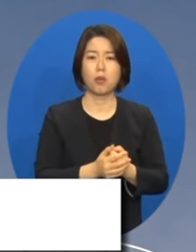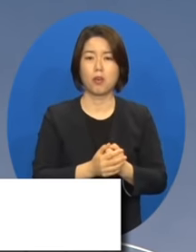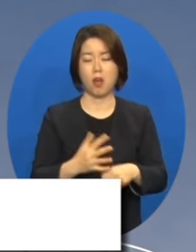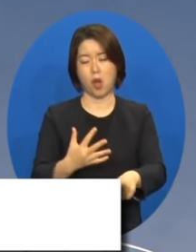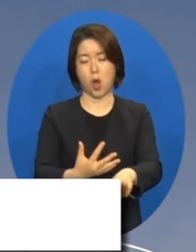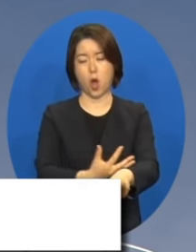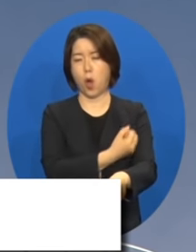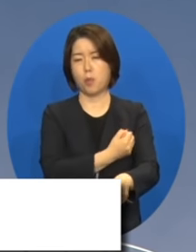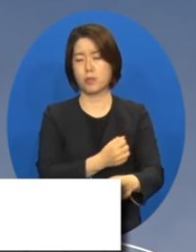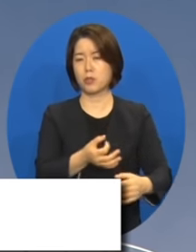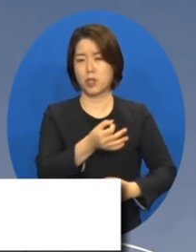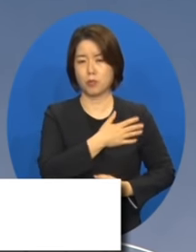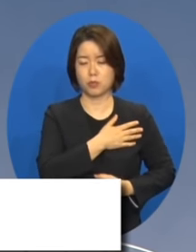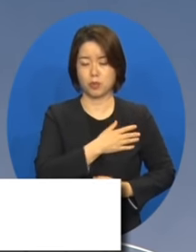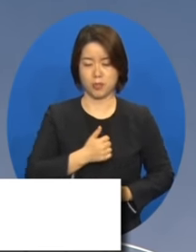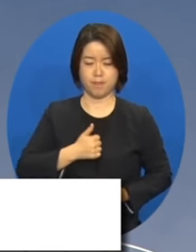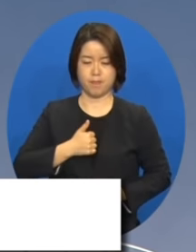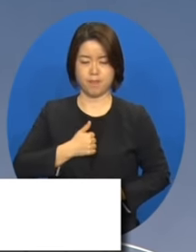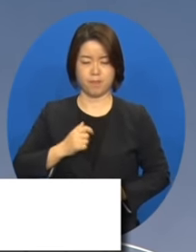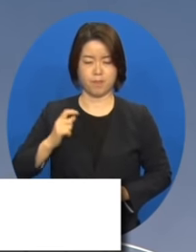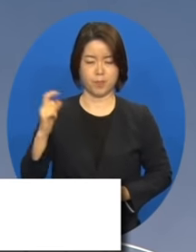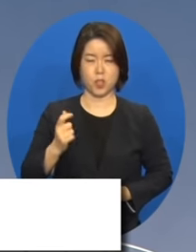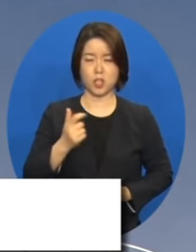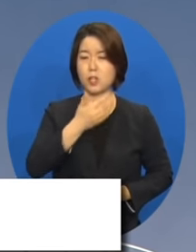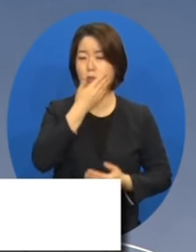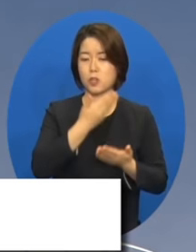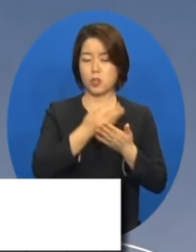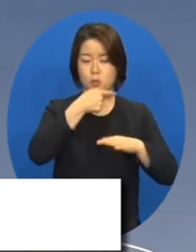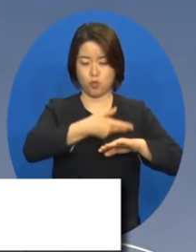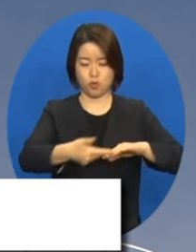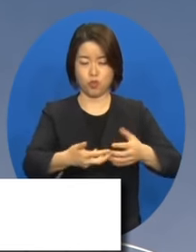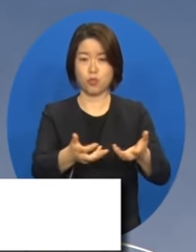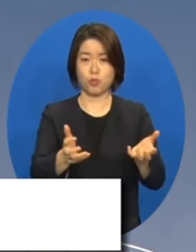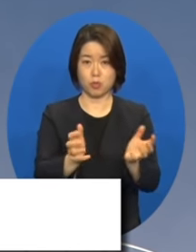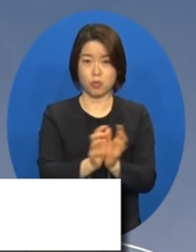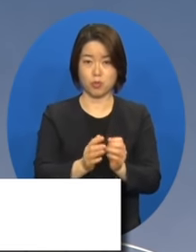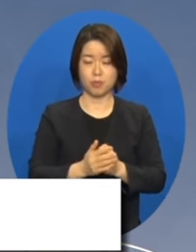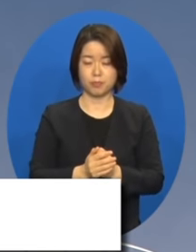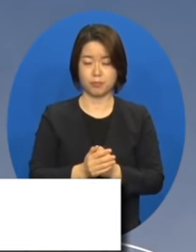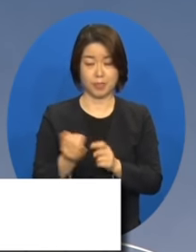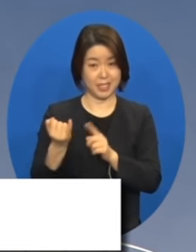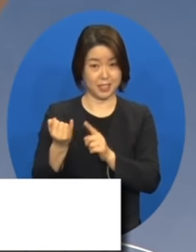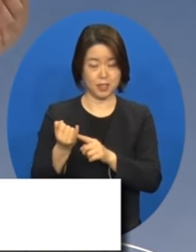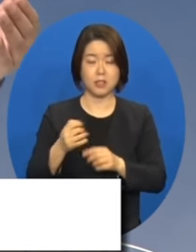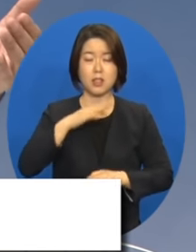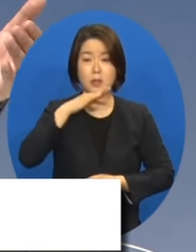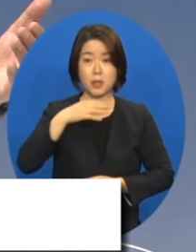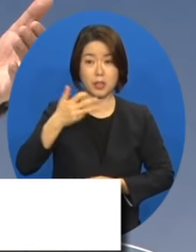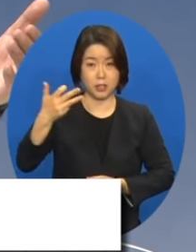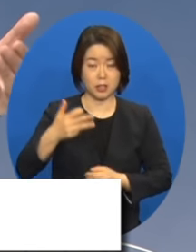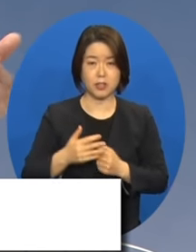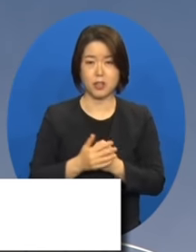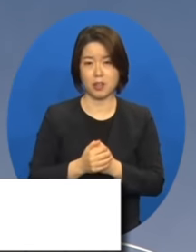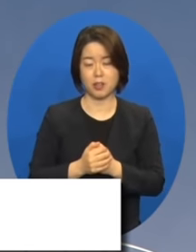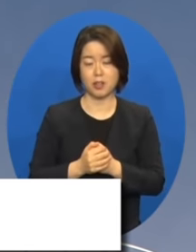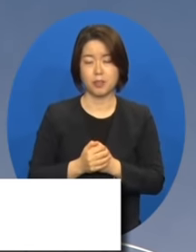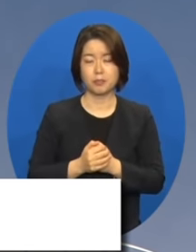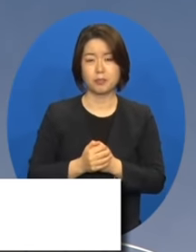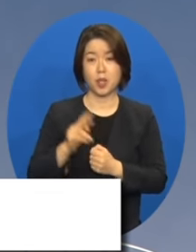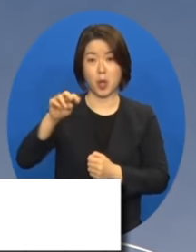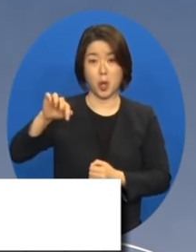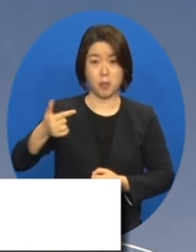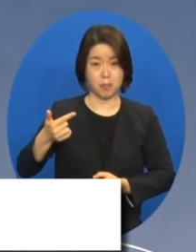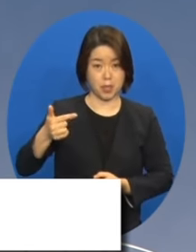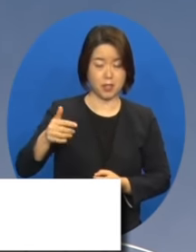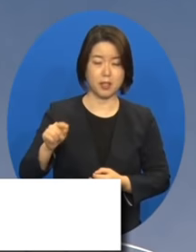자존심이 강한 귀족이 얻습니다 그가 16살 때 귀 인해서 유학을 하다가 만난 아주